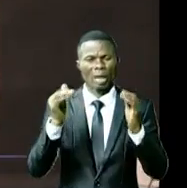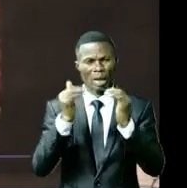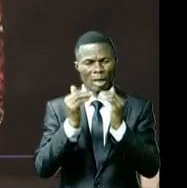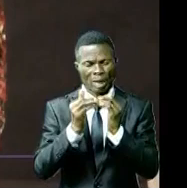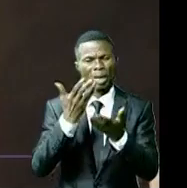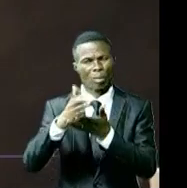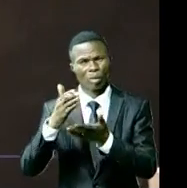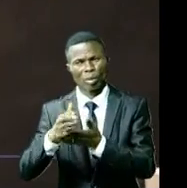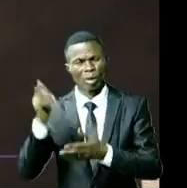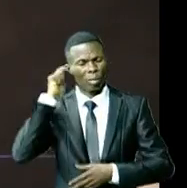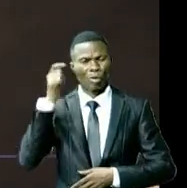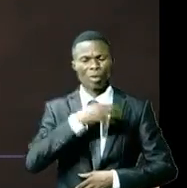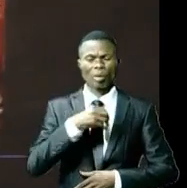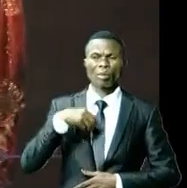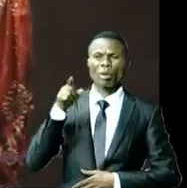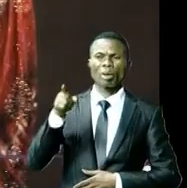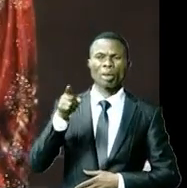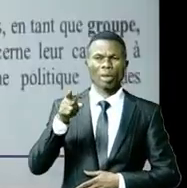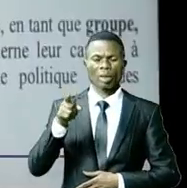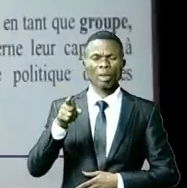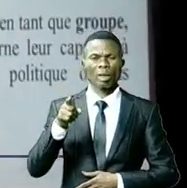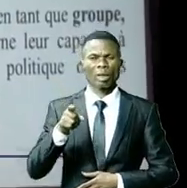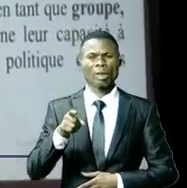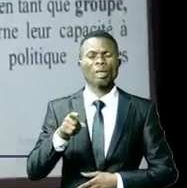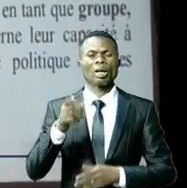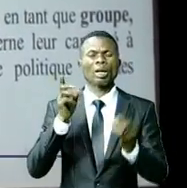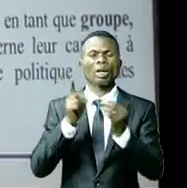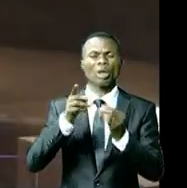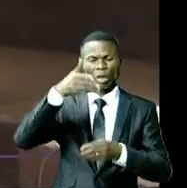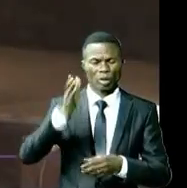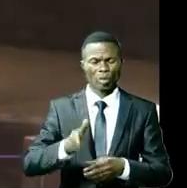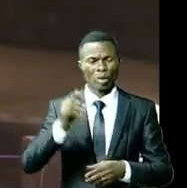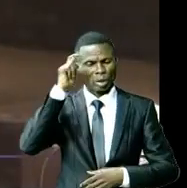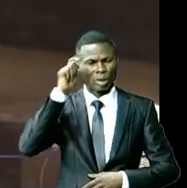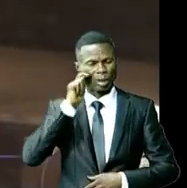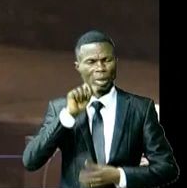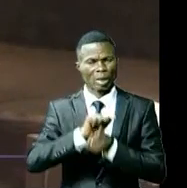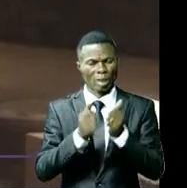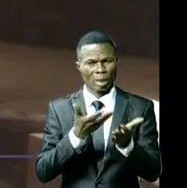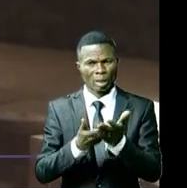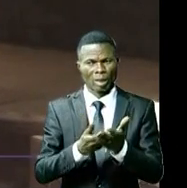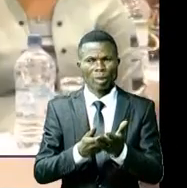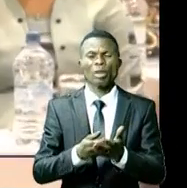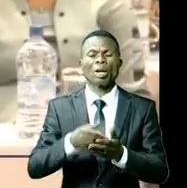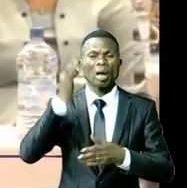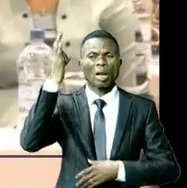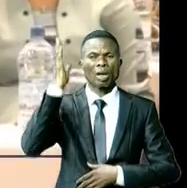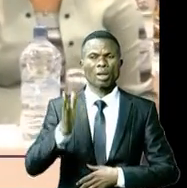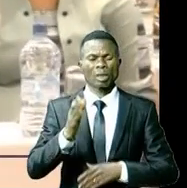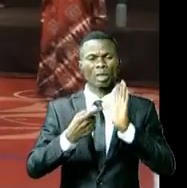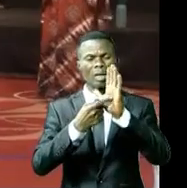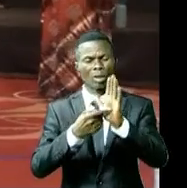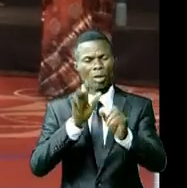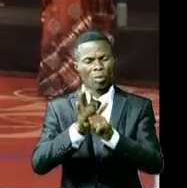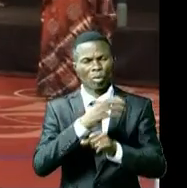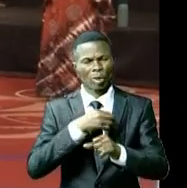Selon le professeur Nathalie Vuminina Kabanda, consultante en genre au sein du BCECO et oratrice du jour, la représentativité